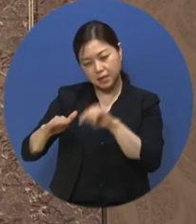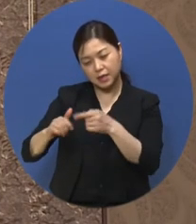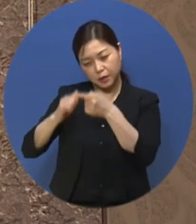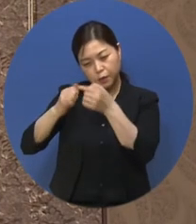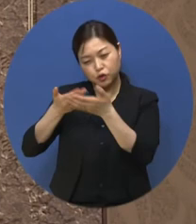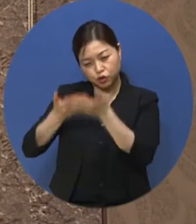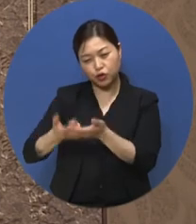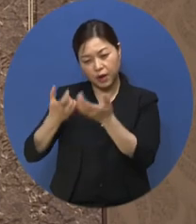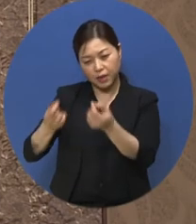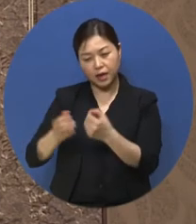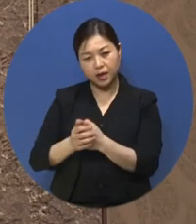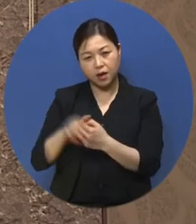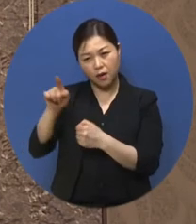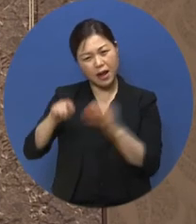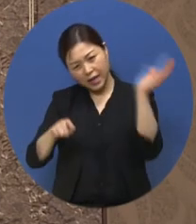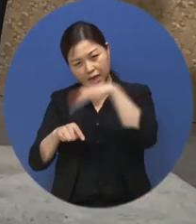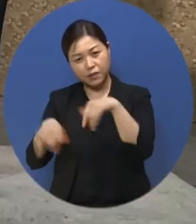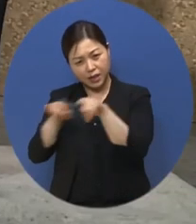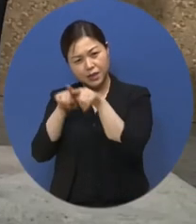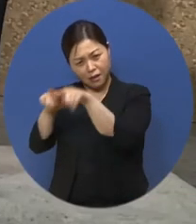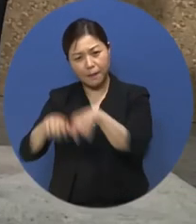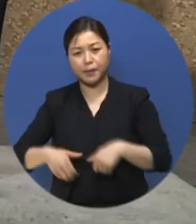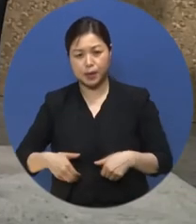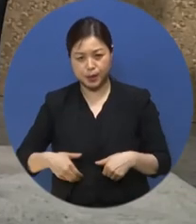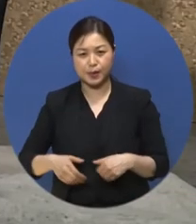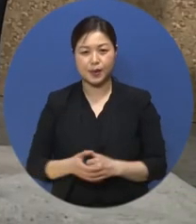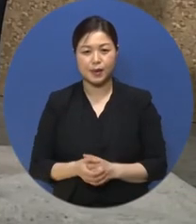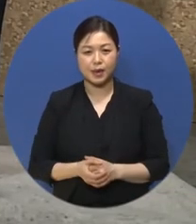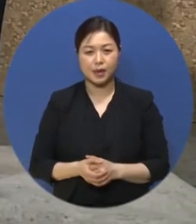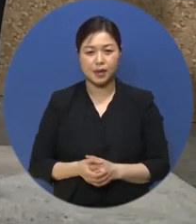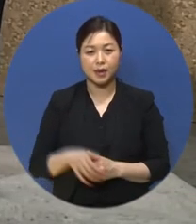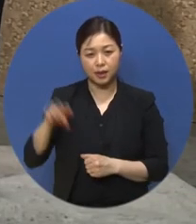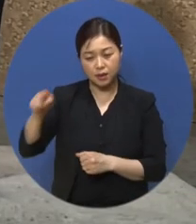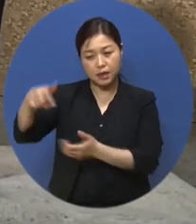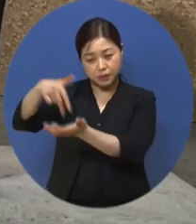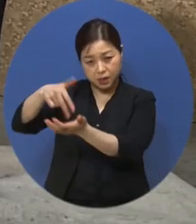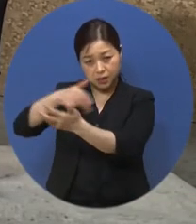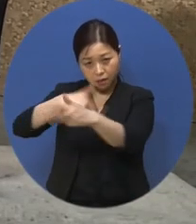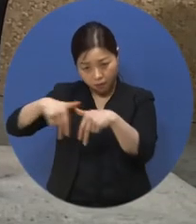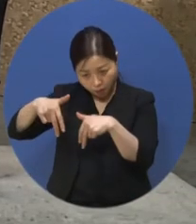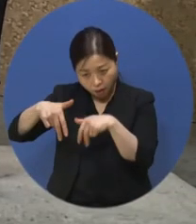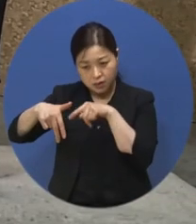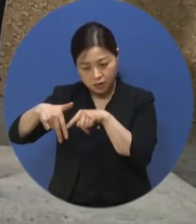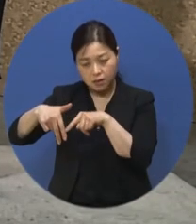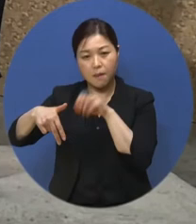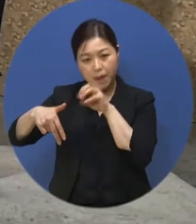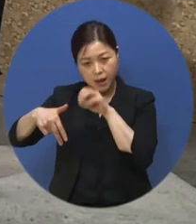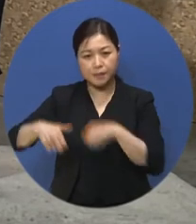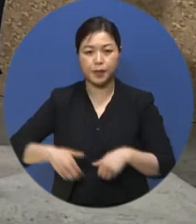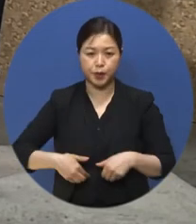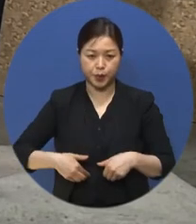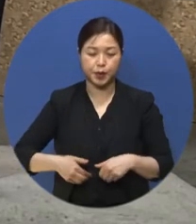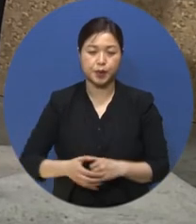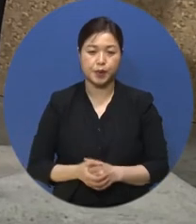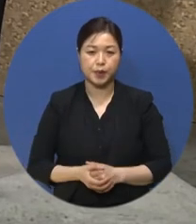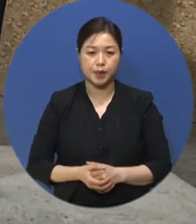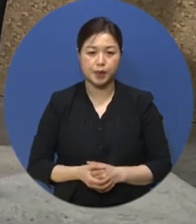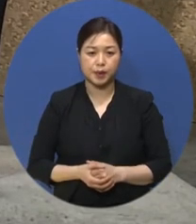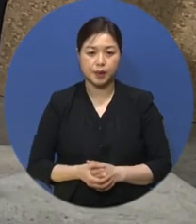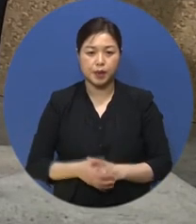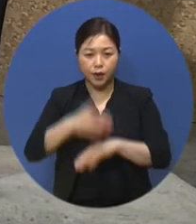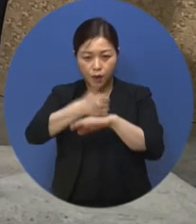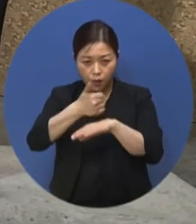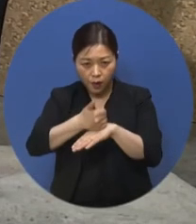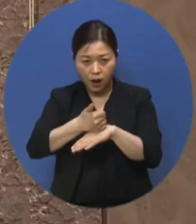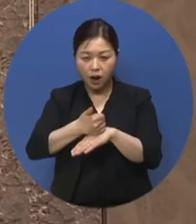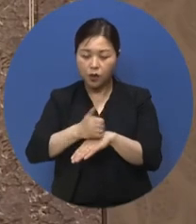어디를 가재면 거기도 가야 되는 거고. 그래서 민원인 입장에서 항상 그리고 피드백 꼭 해주고 결과 뭐 되든